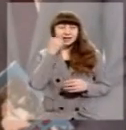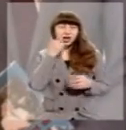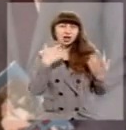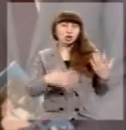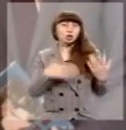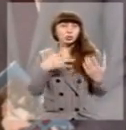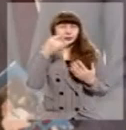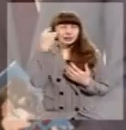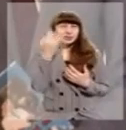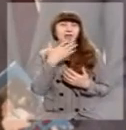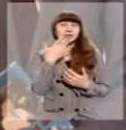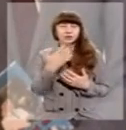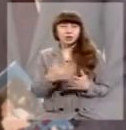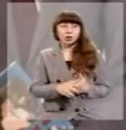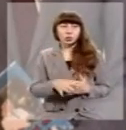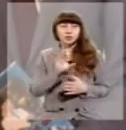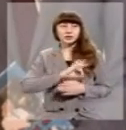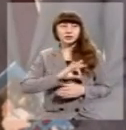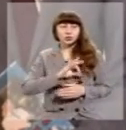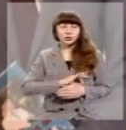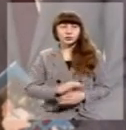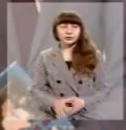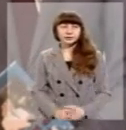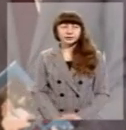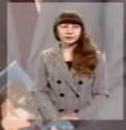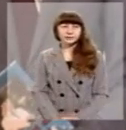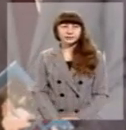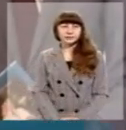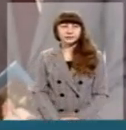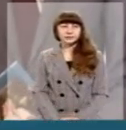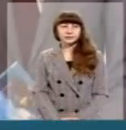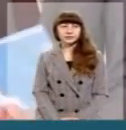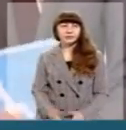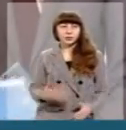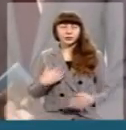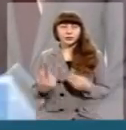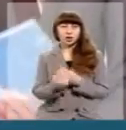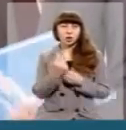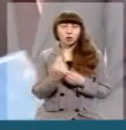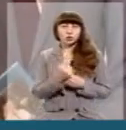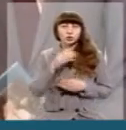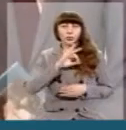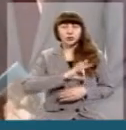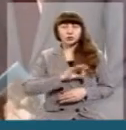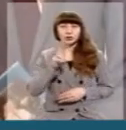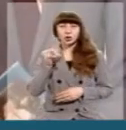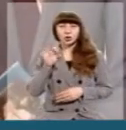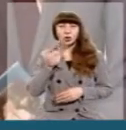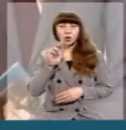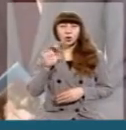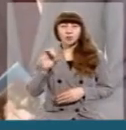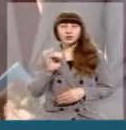болды. Осының бәрі істеген Бәкең. Бәкенің еңбегі зор. Былай айтқанда, елімізге мына осы Меңдіқара